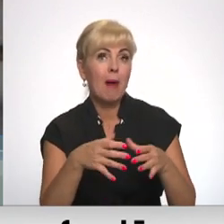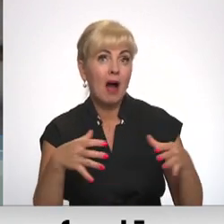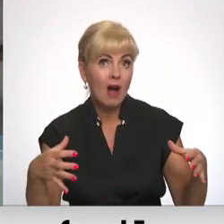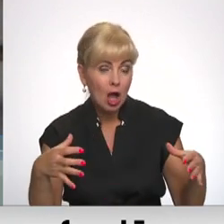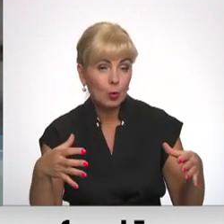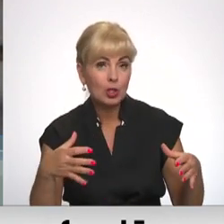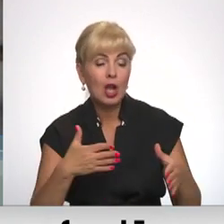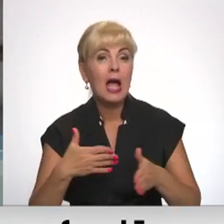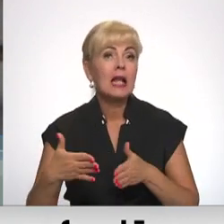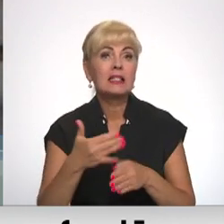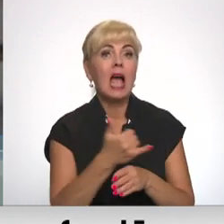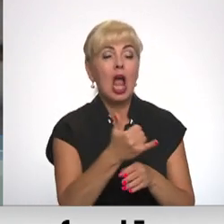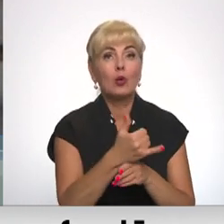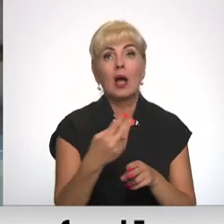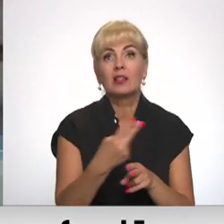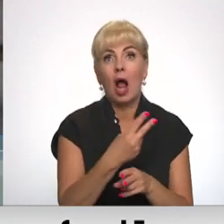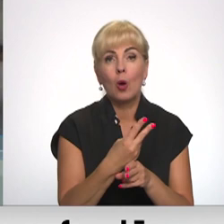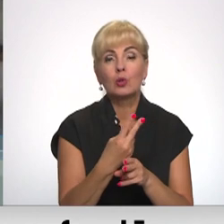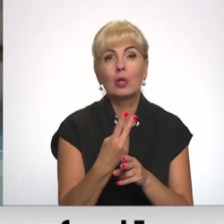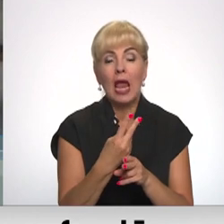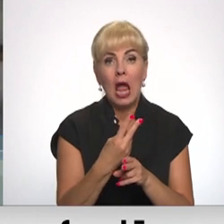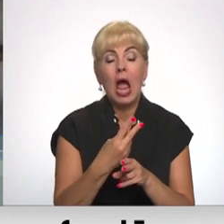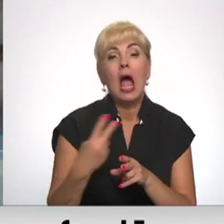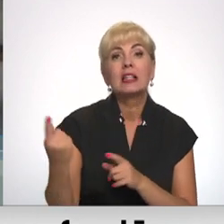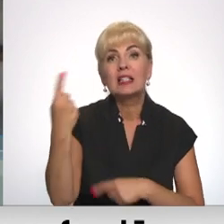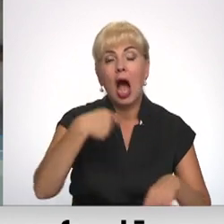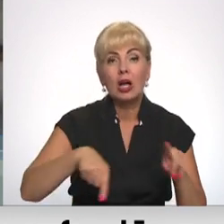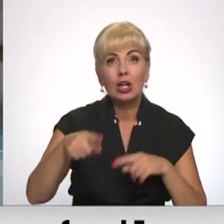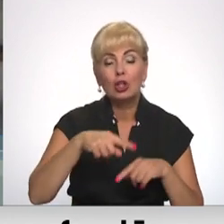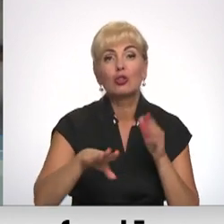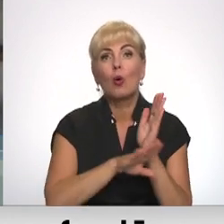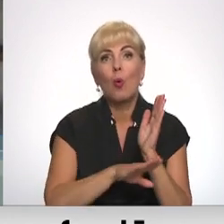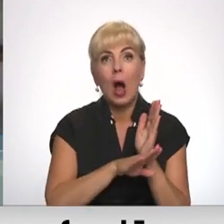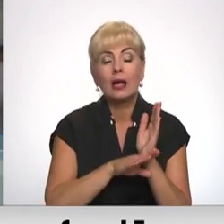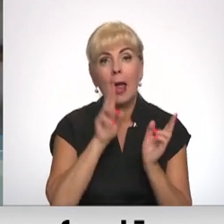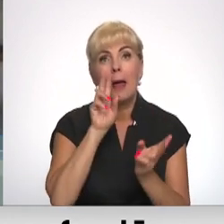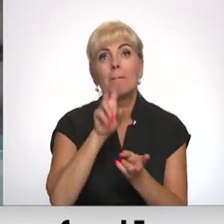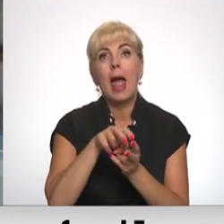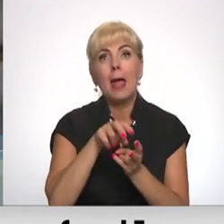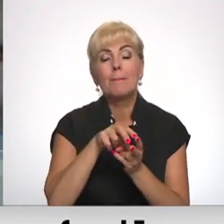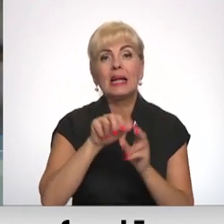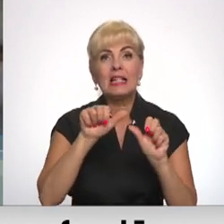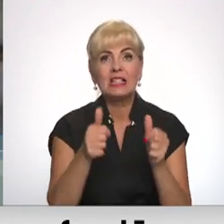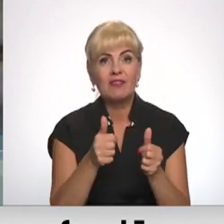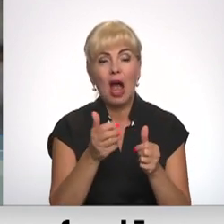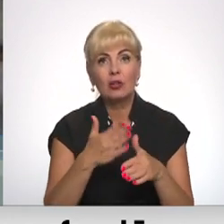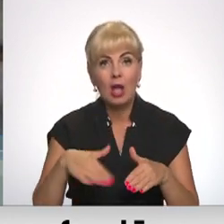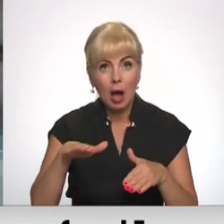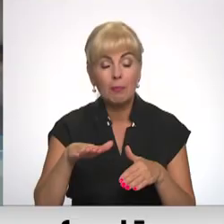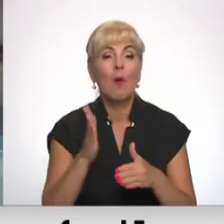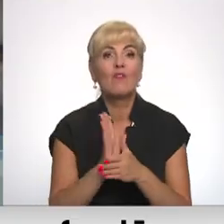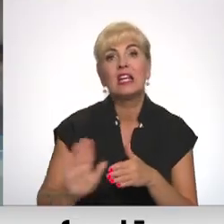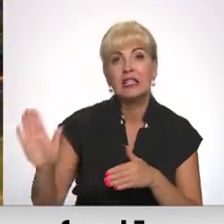zivīm ceļota traucē ūdeņos sakritušie koki, sanesumi un bebru dambi, tādēļ vairākās upēs Vidzemē sāk tīrīšanas